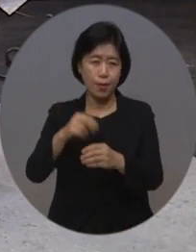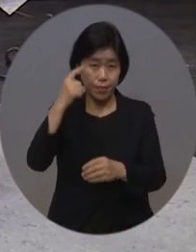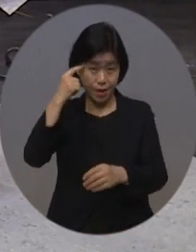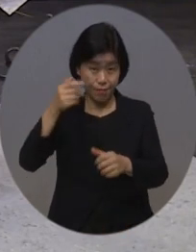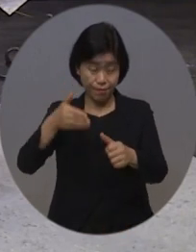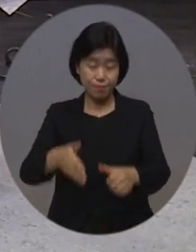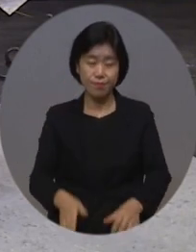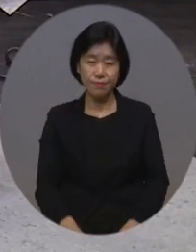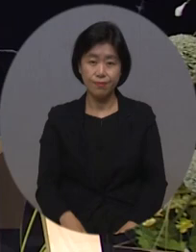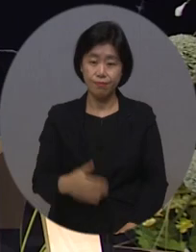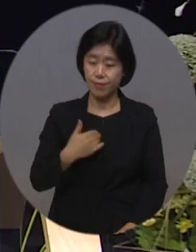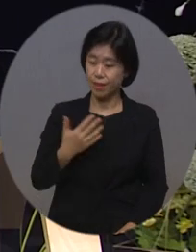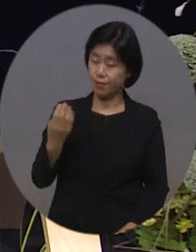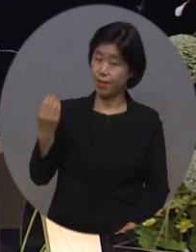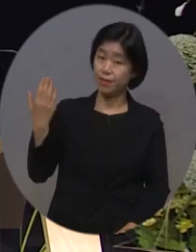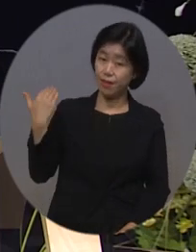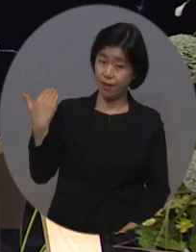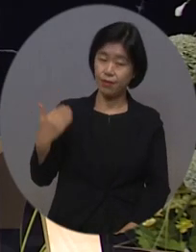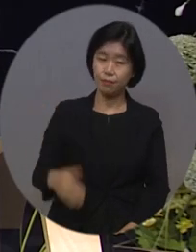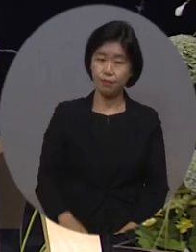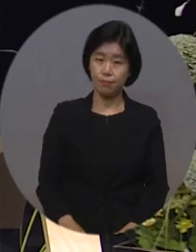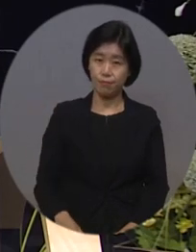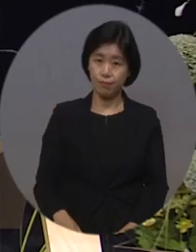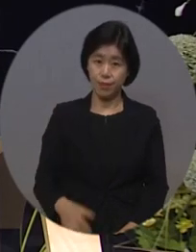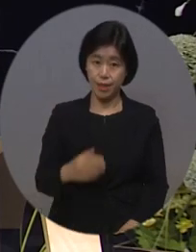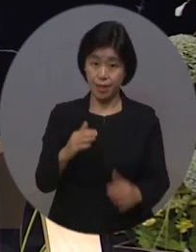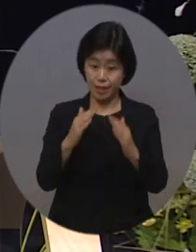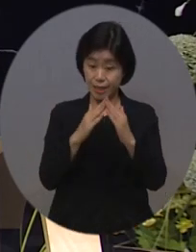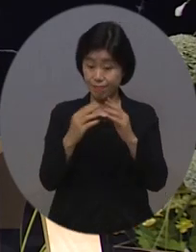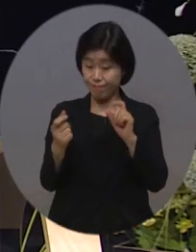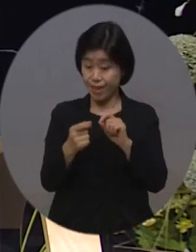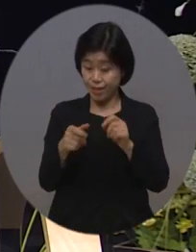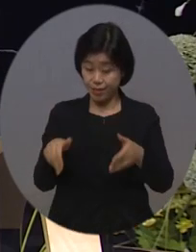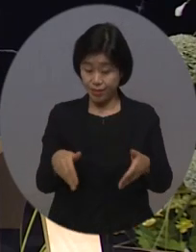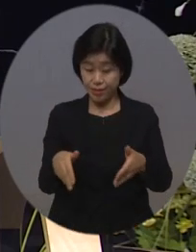저는 며칠 전 골목에서 5만 원 뭉치를 보았습니다.